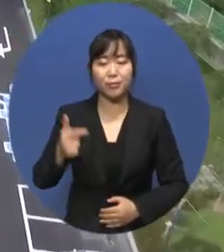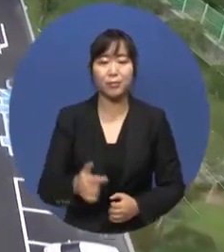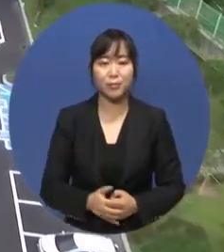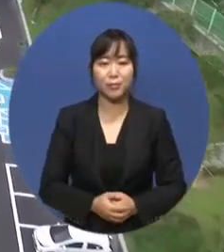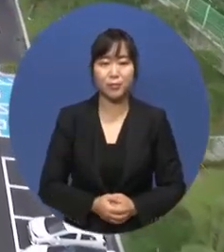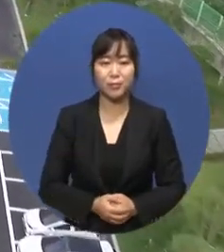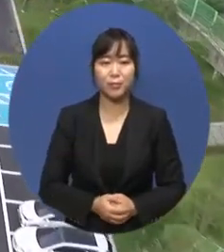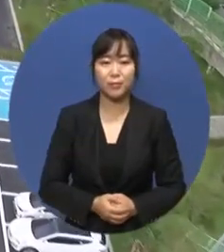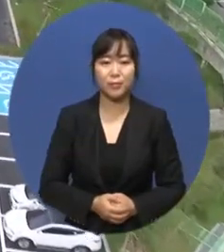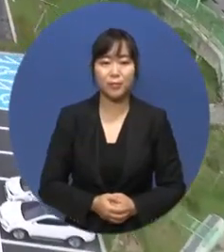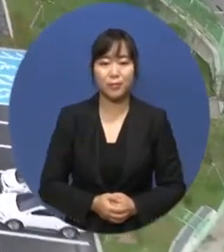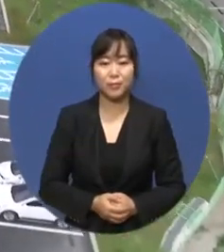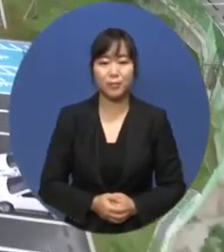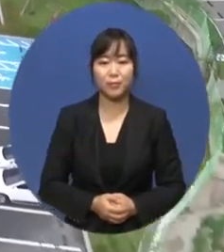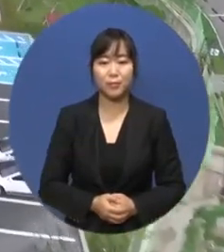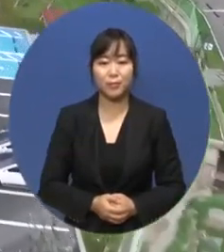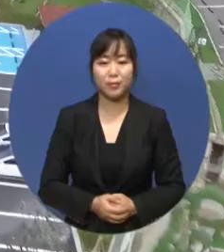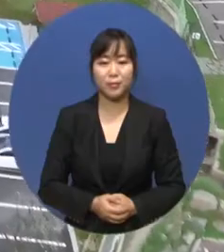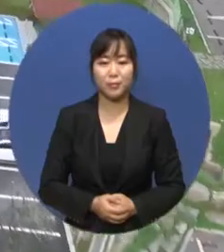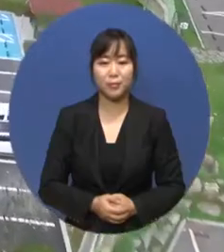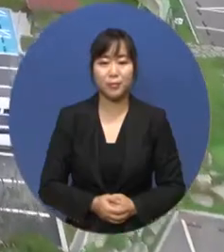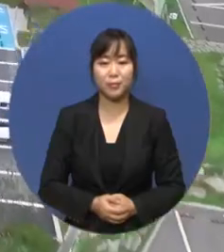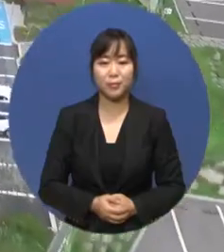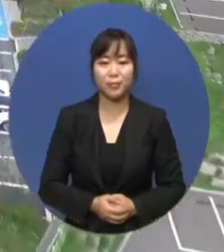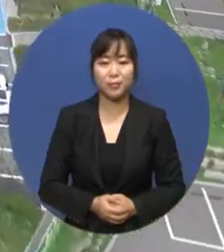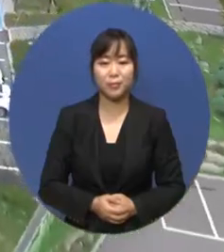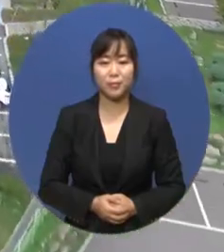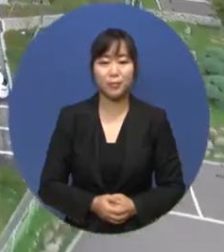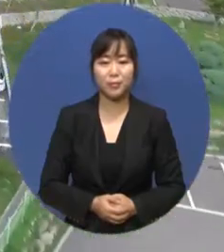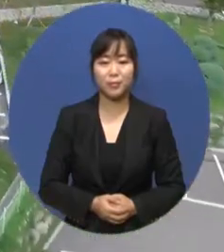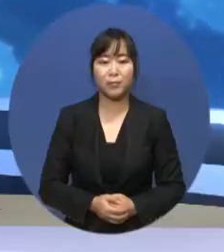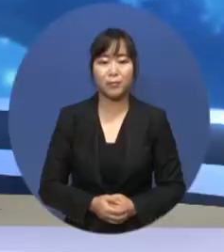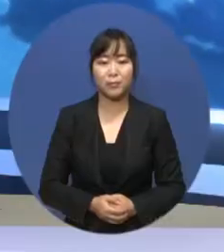있습니다. 복지TV 뉴스 이영춘입니다.